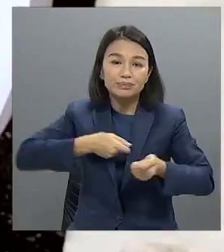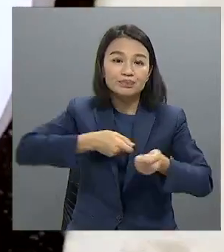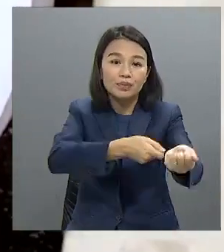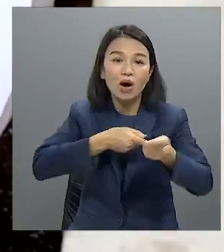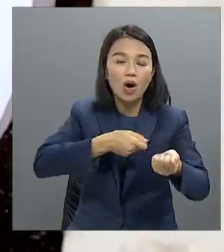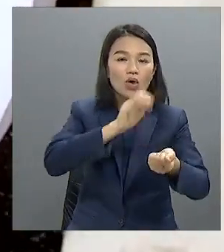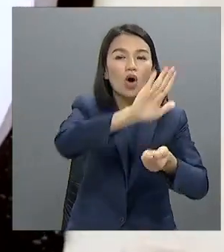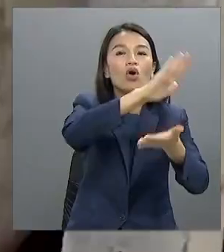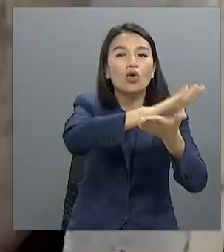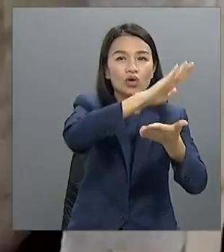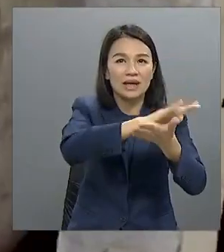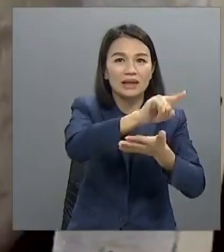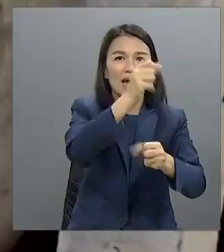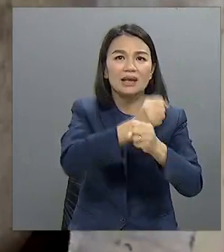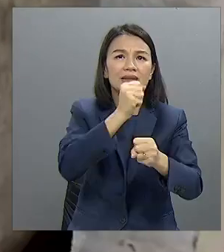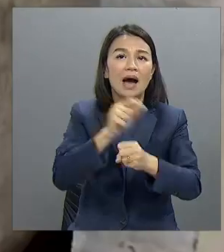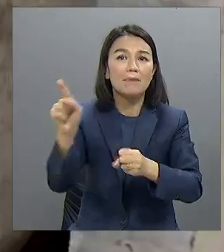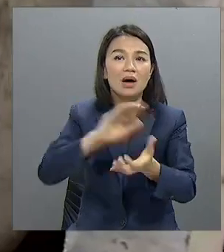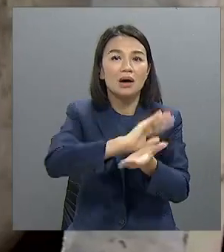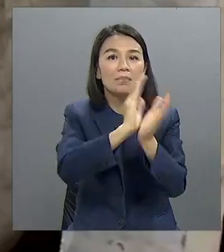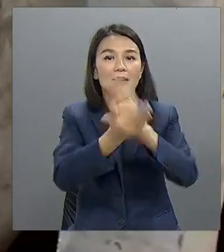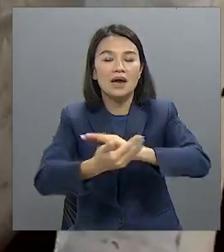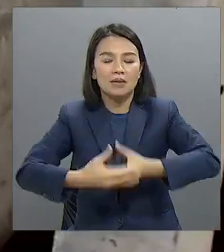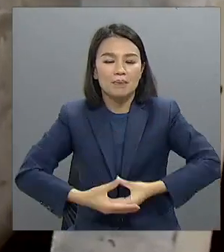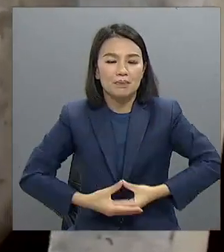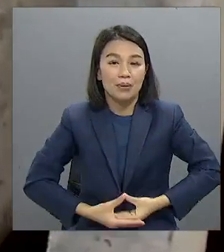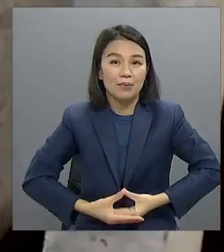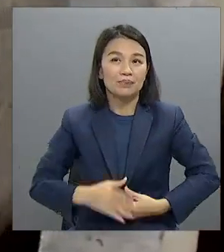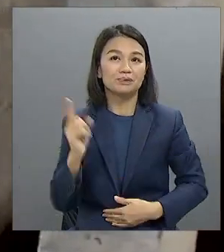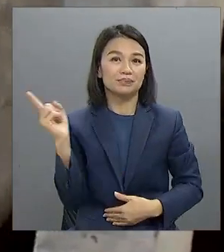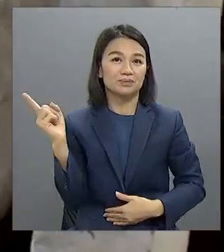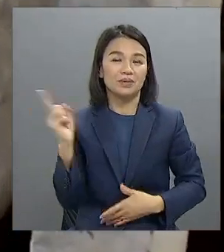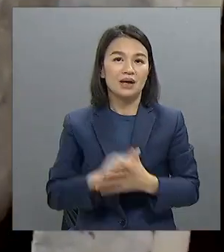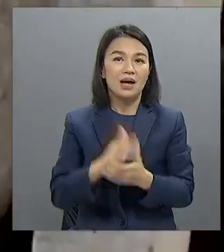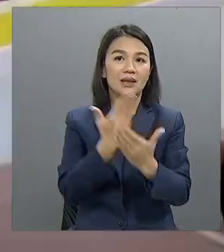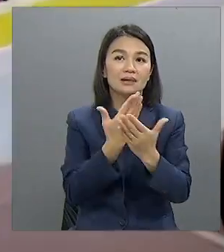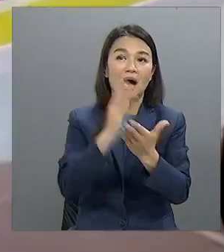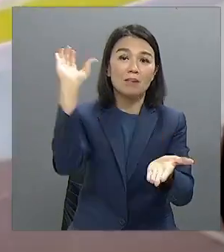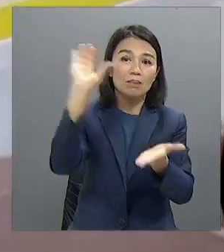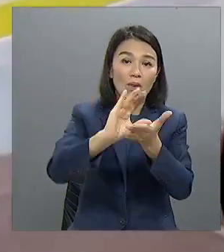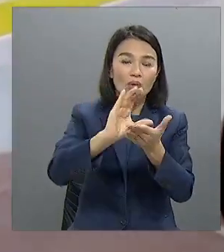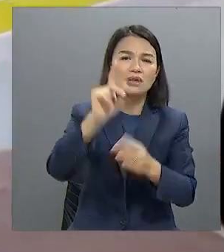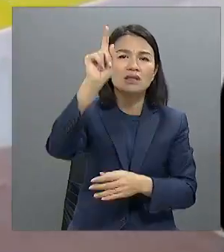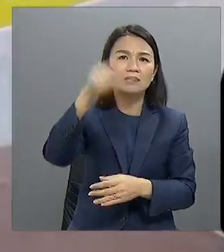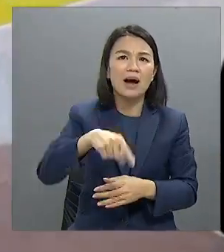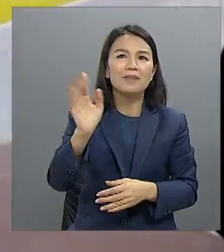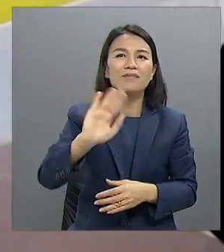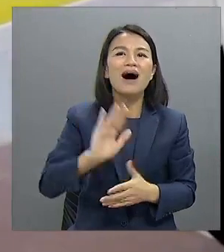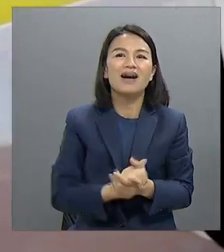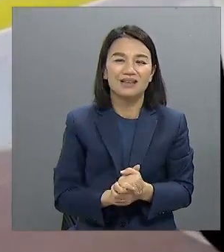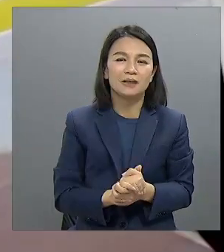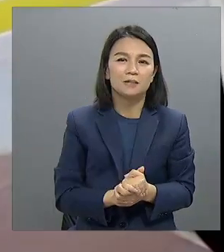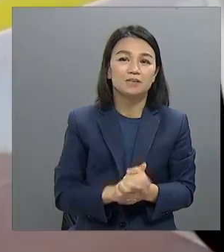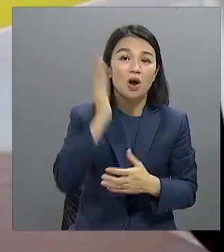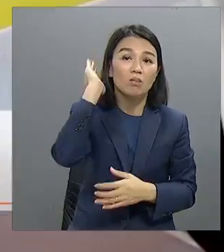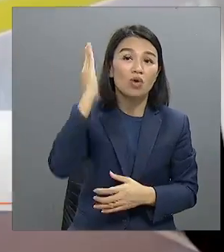ค์เหลือใช้มาดัดแปลงเป็นที่พักและที่ปฏิบัติธรรมงบประมาณไม่ถึง 1,000 บาทค่ะแล้วคุณประวิตรเนี่ยตั้งชื่อองค์ป